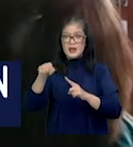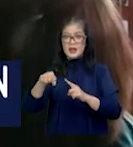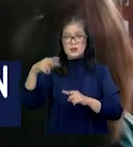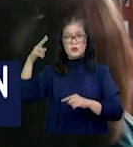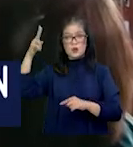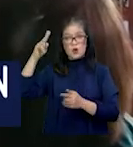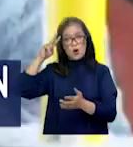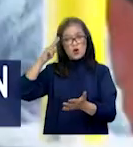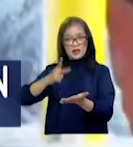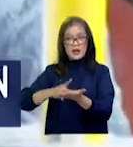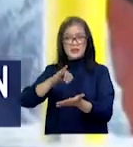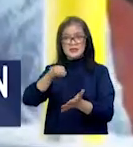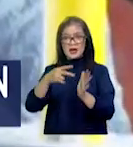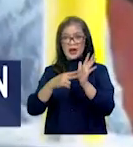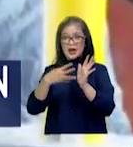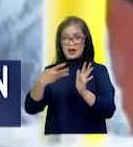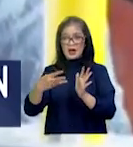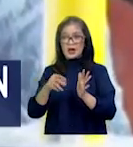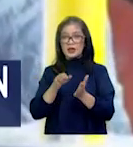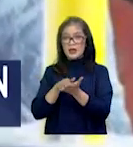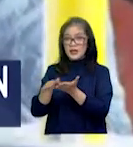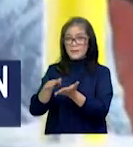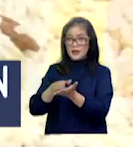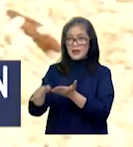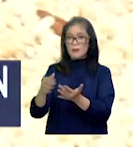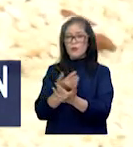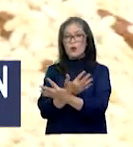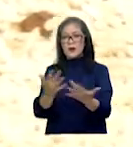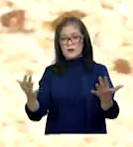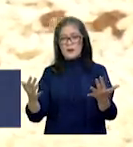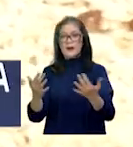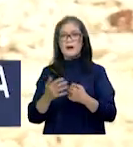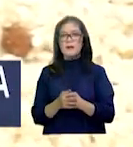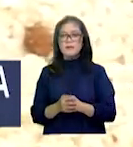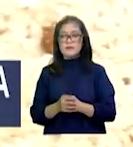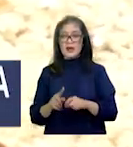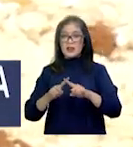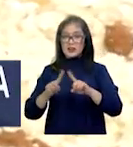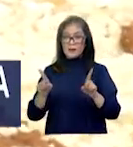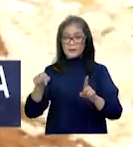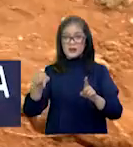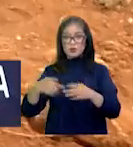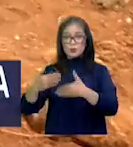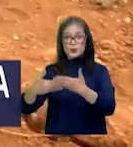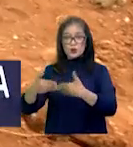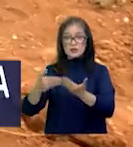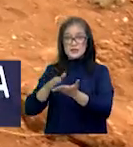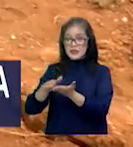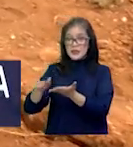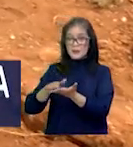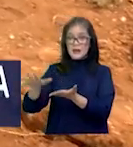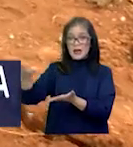CNE selaku penyalur bantuan kepada masyarakat. Namun sayang ketika pelaksanaan pengambilan beras di wilayah Jawa Timur